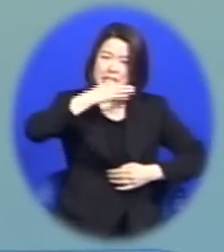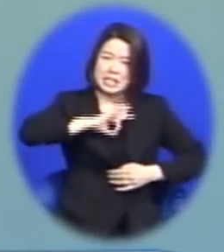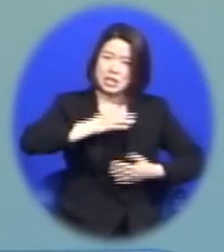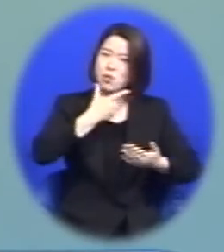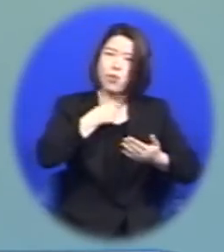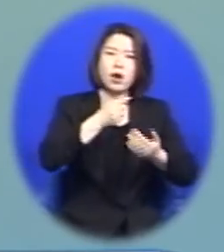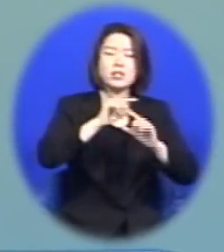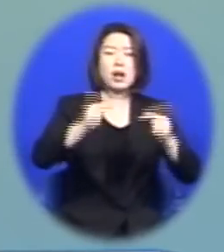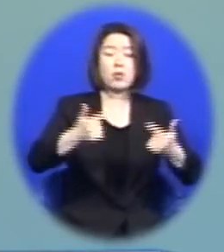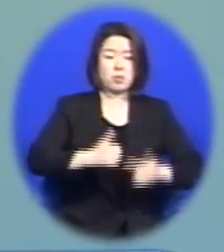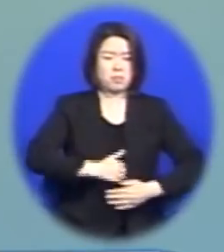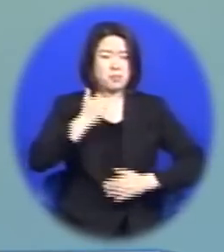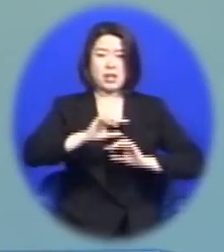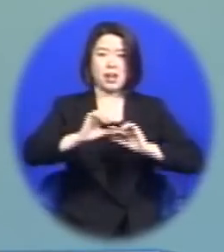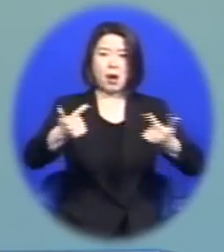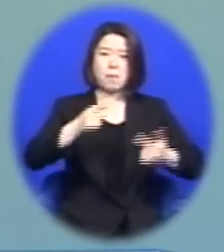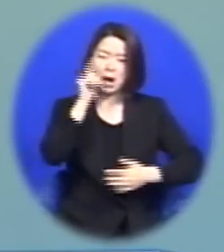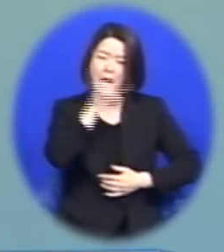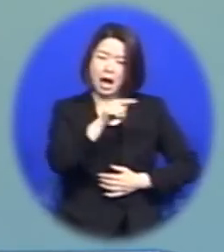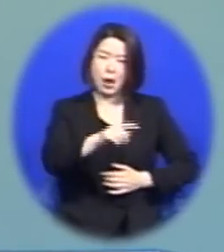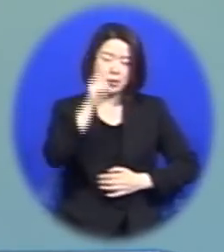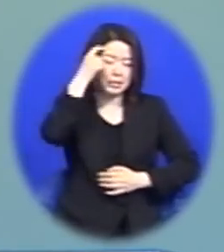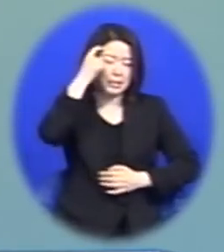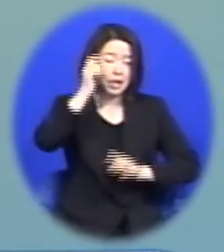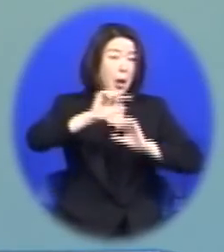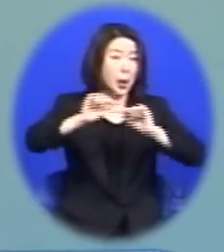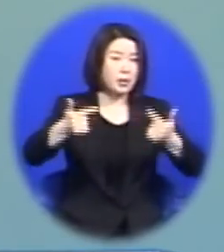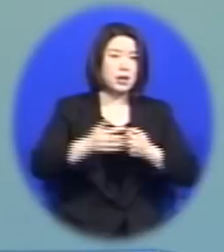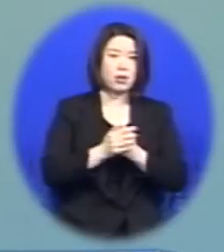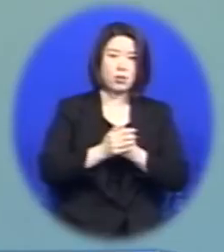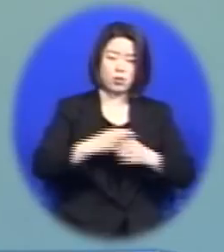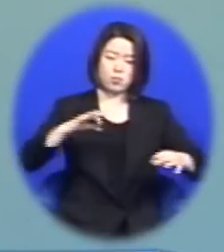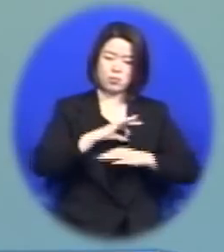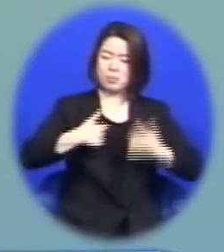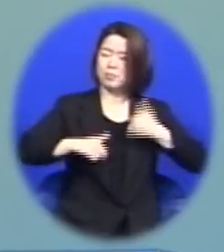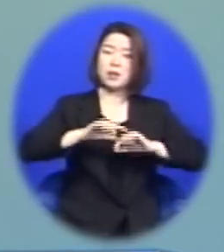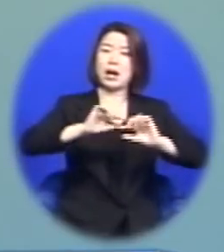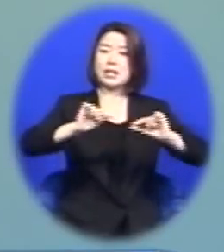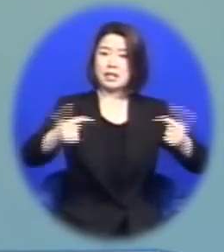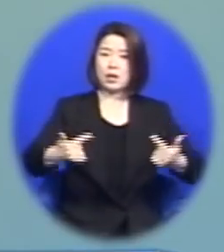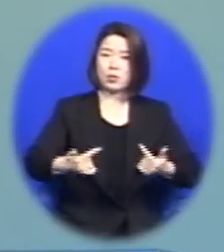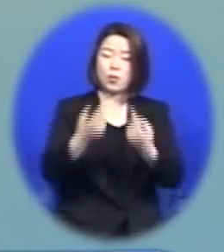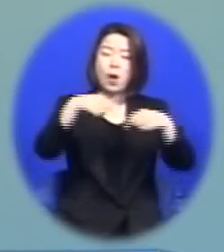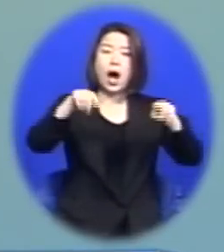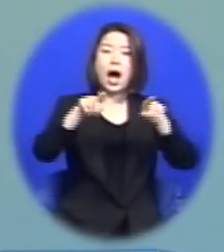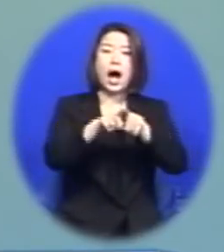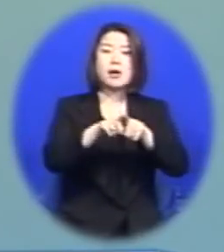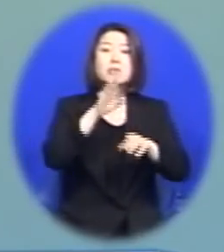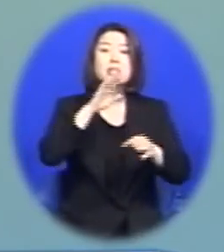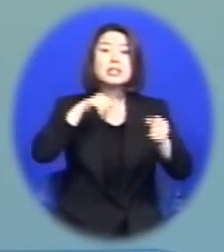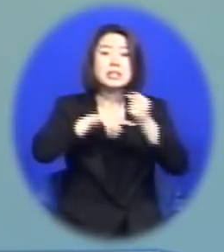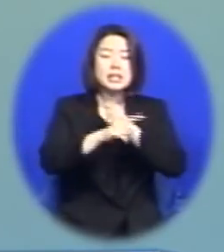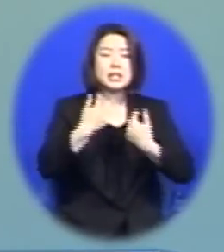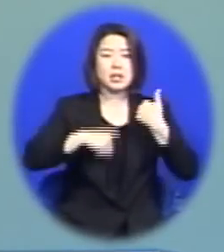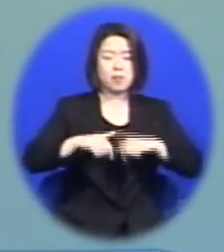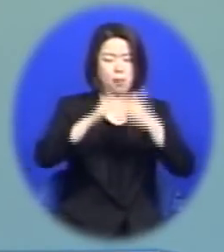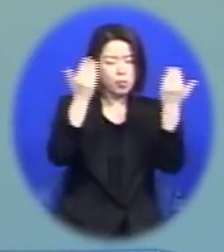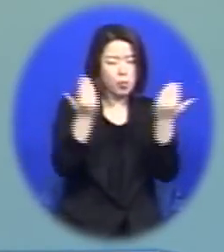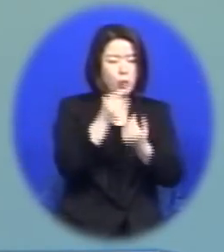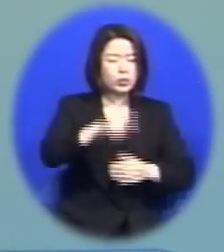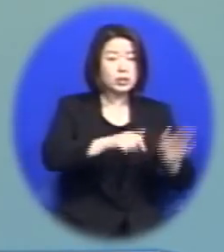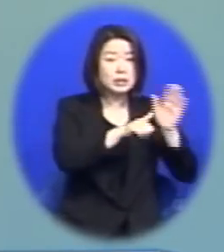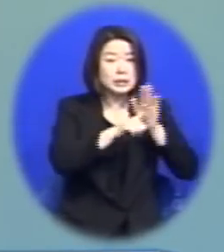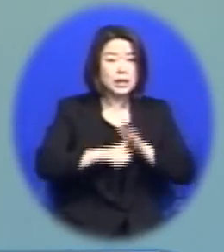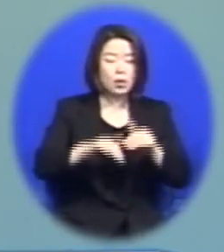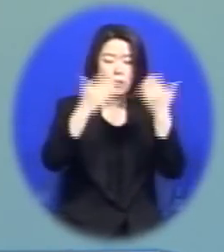아니하며 성내지 아니하며 악한 것을 생각하지 아니하며 불의를 기뻐하지 아니하며 함께 기뻐하고 모든 것을 참으며 모든